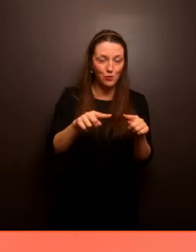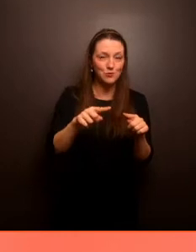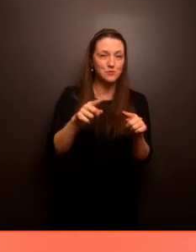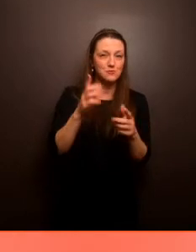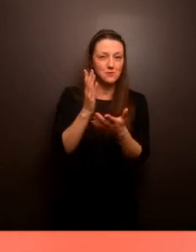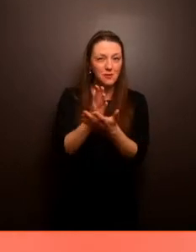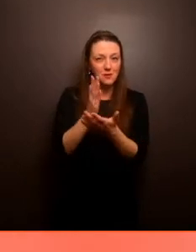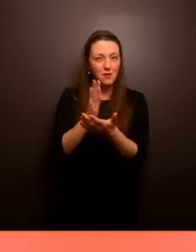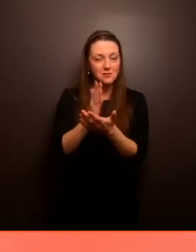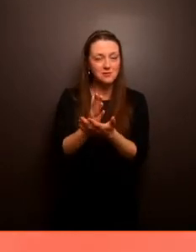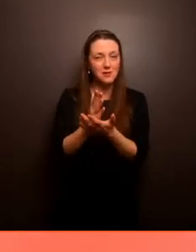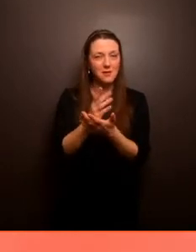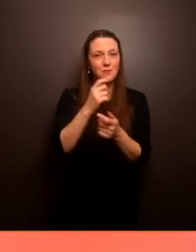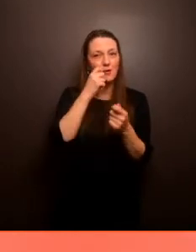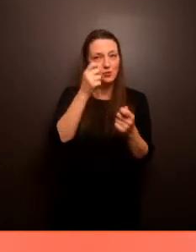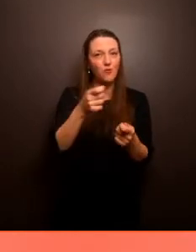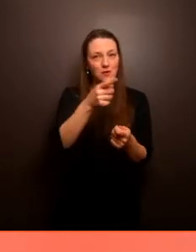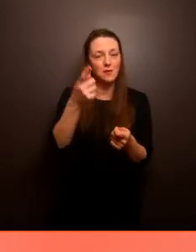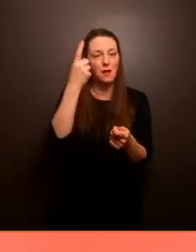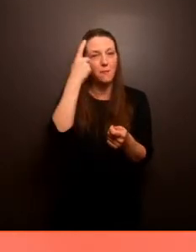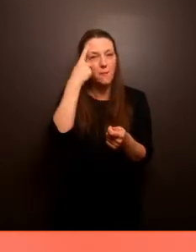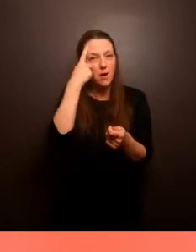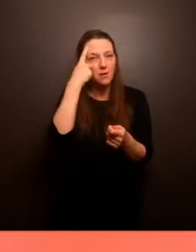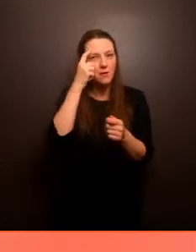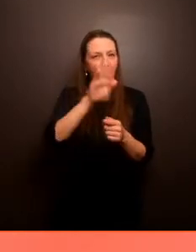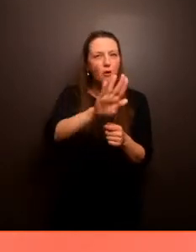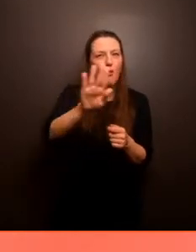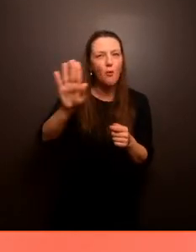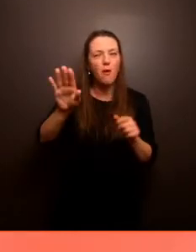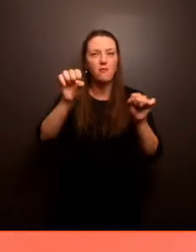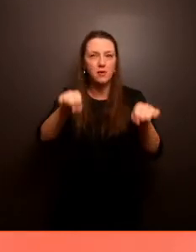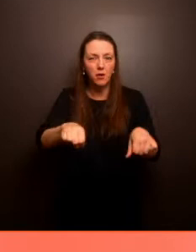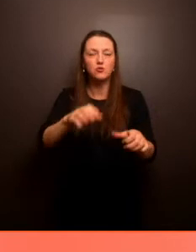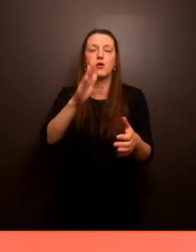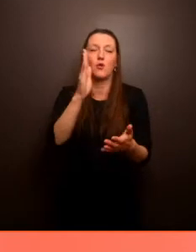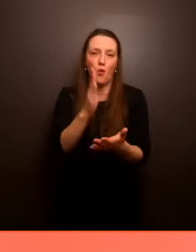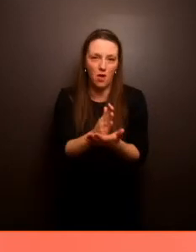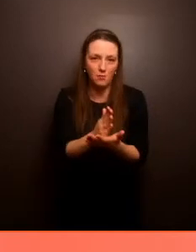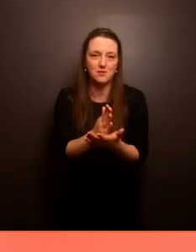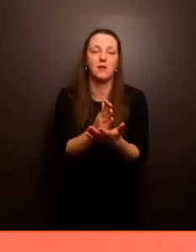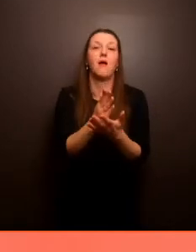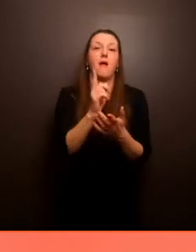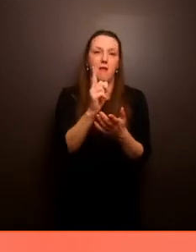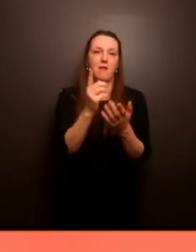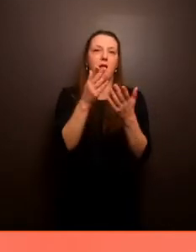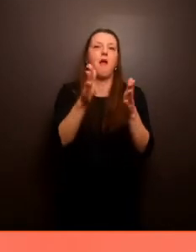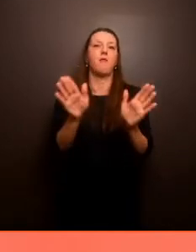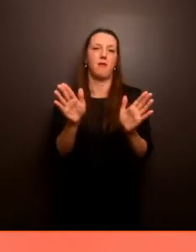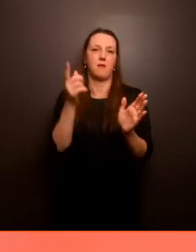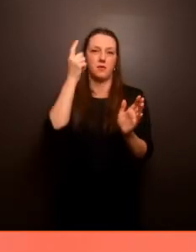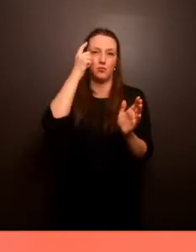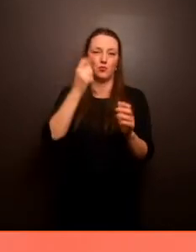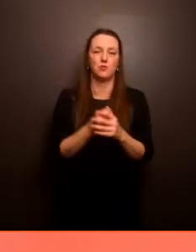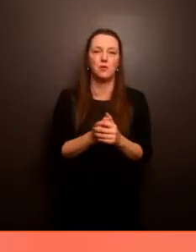tasub võib-olla mõelda oma võimalusi siin pisut avaramalt. Aga